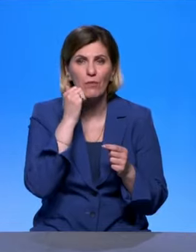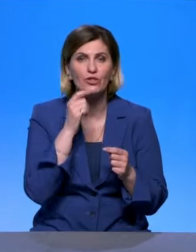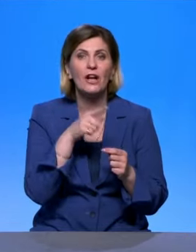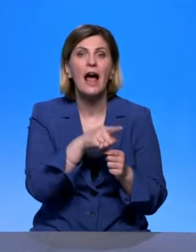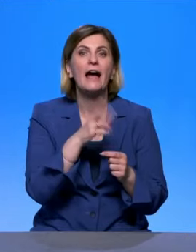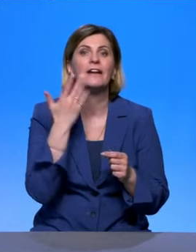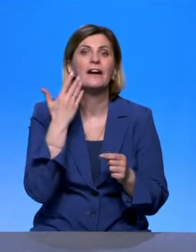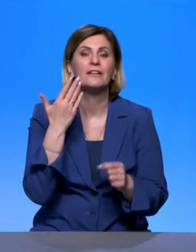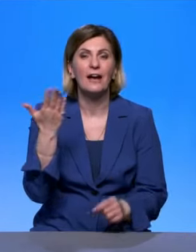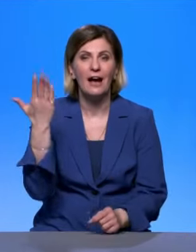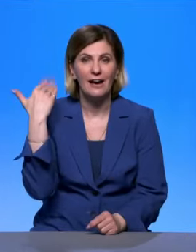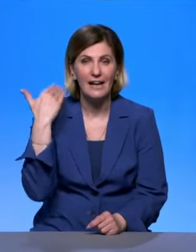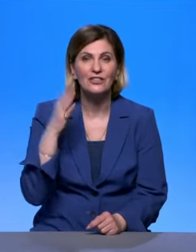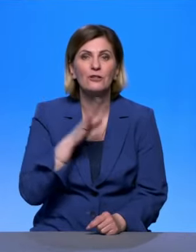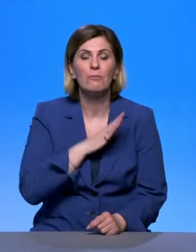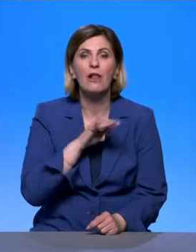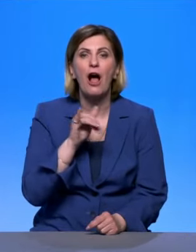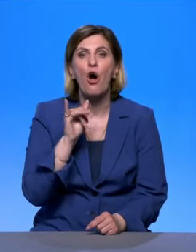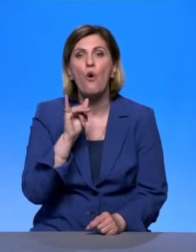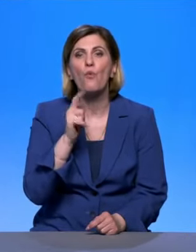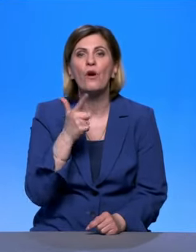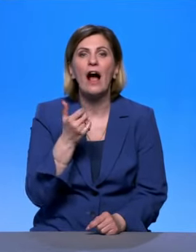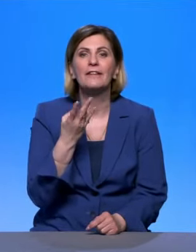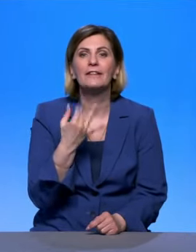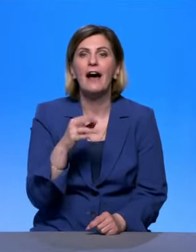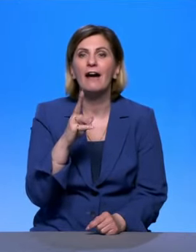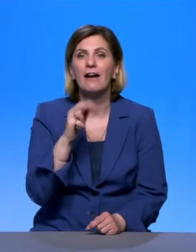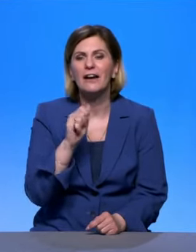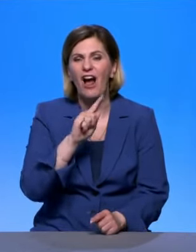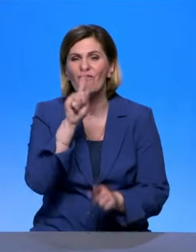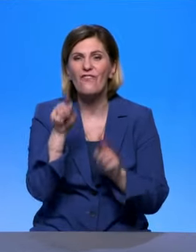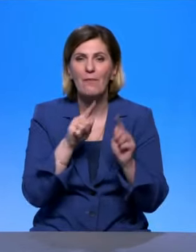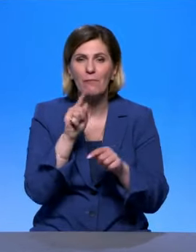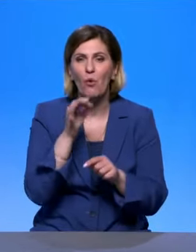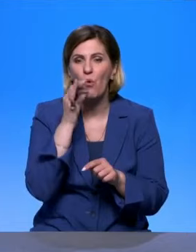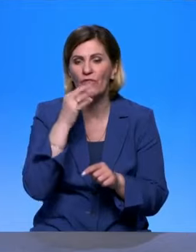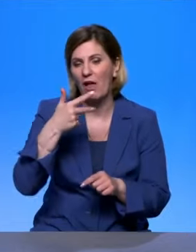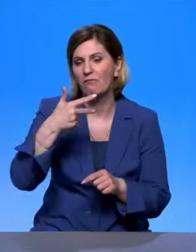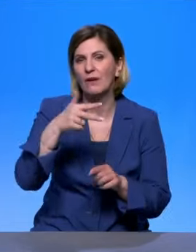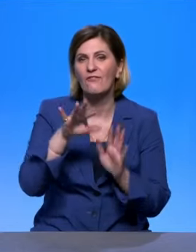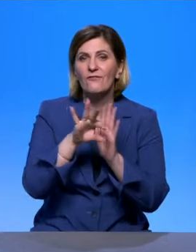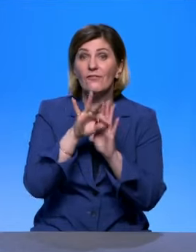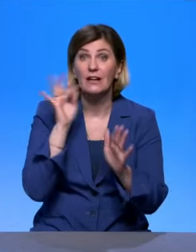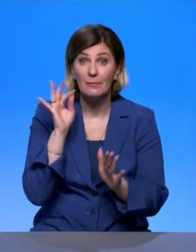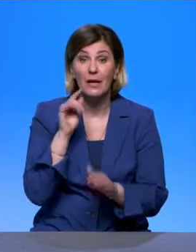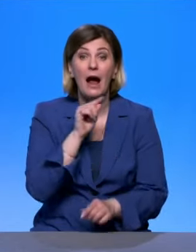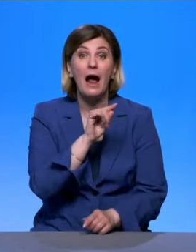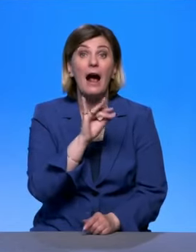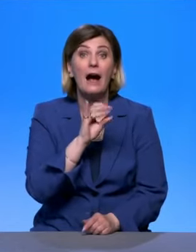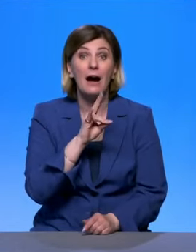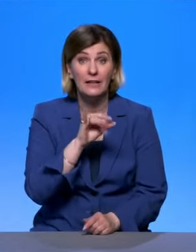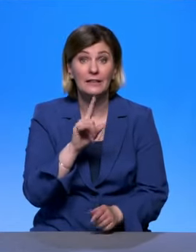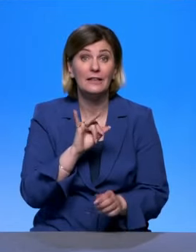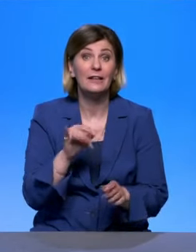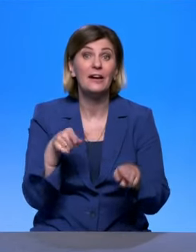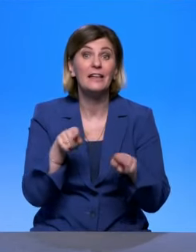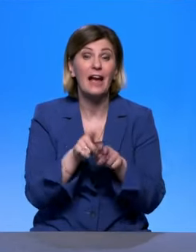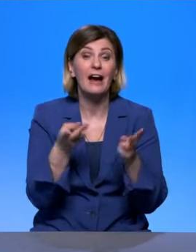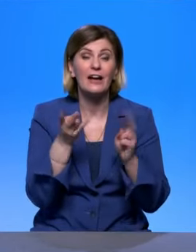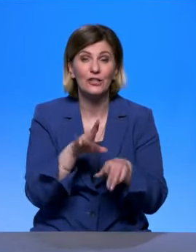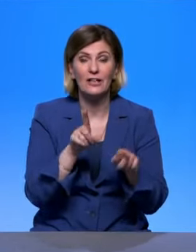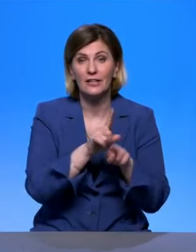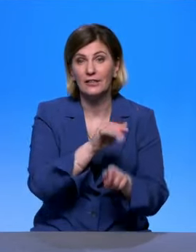была угадайка, там были всякие нелепые вопросы, там, и они так и остались на том уровне. ЕГЭ,